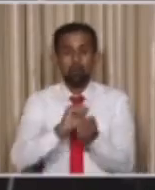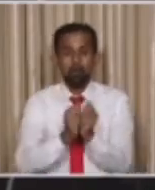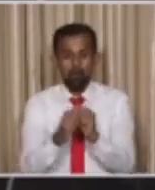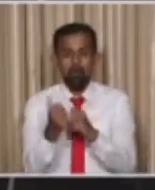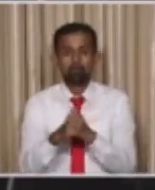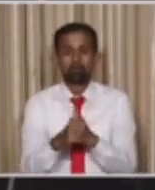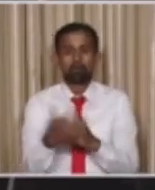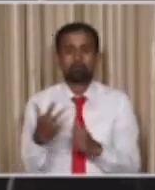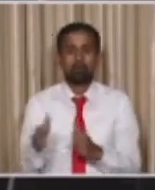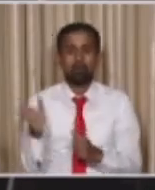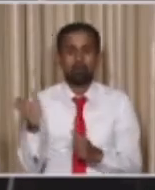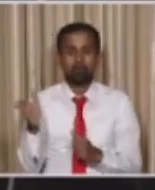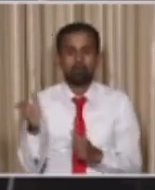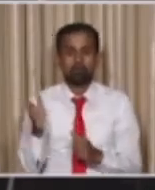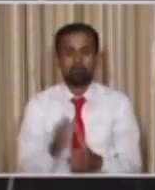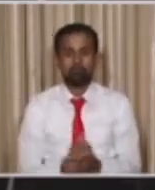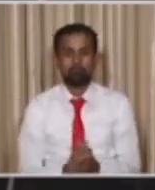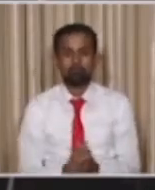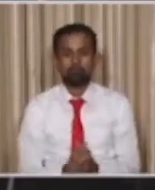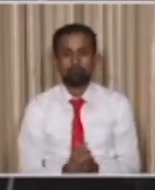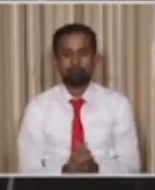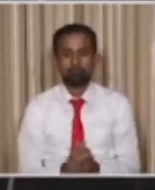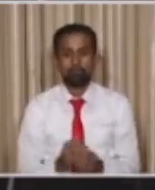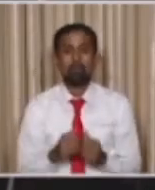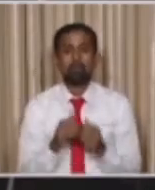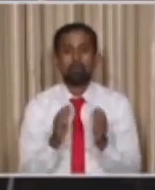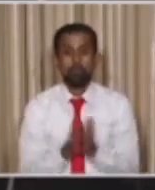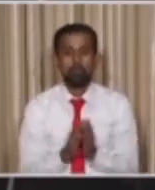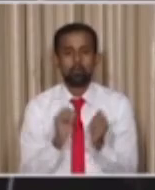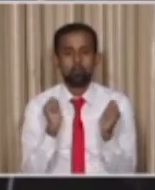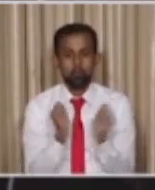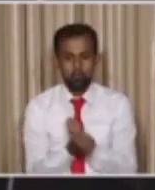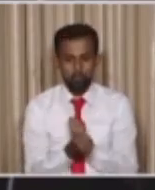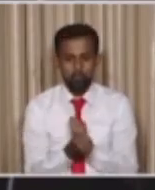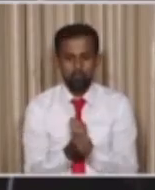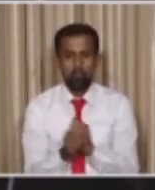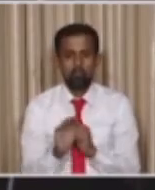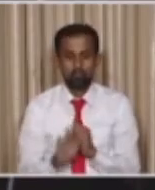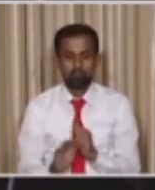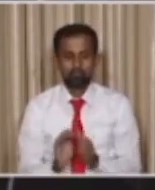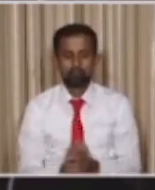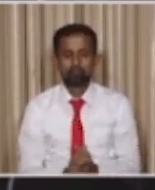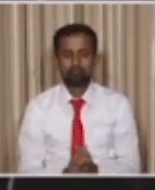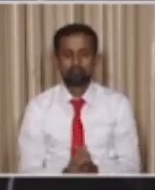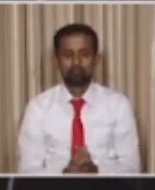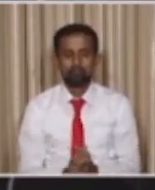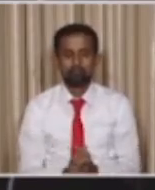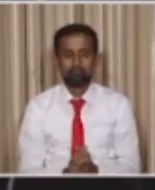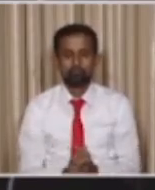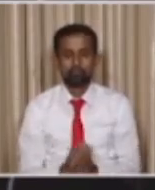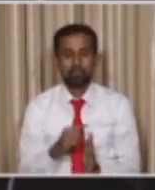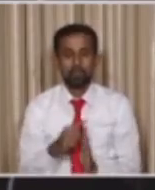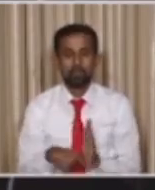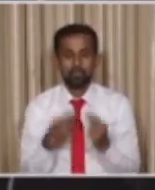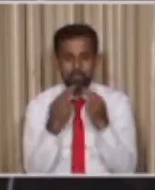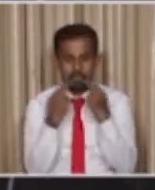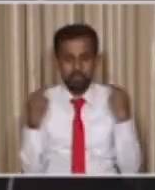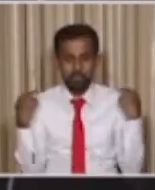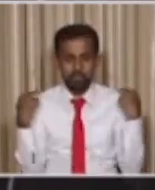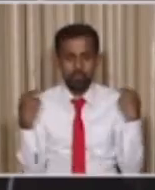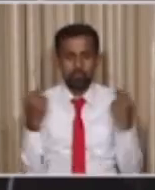එහෙම. ඉතින් ඒ නිසා මේ සියලු දේ වෙනස් කළ යුතුව තියෙනවා මුලසනේ සභාපතිතුමනි. ඒ නිසා ශ්‍රී ලංකා රේගුව